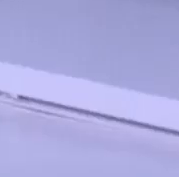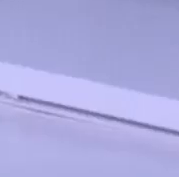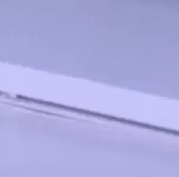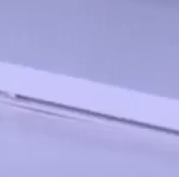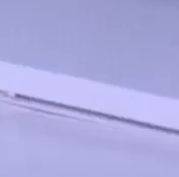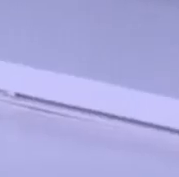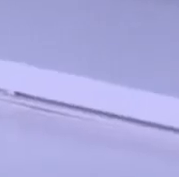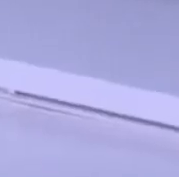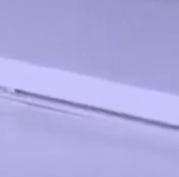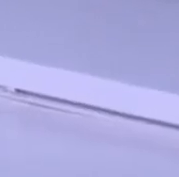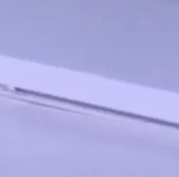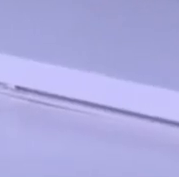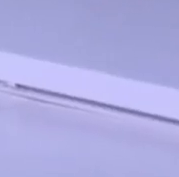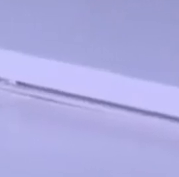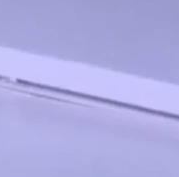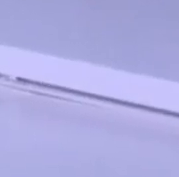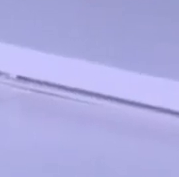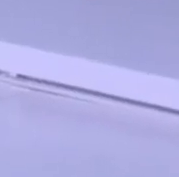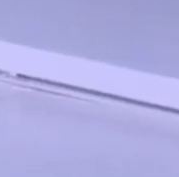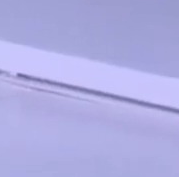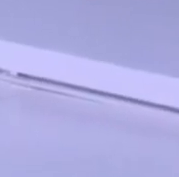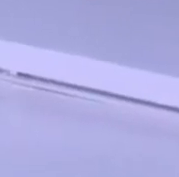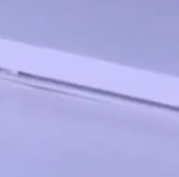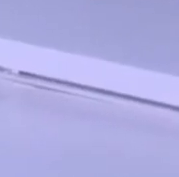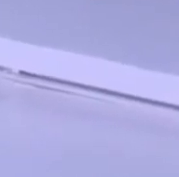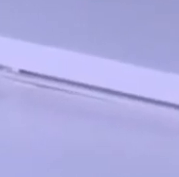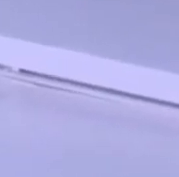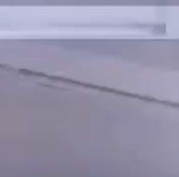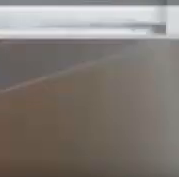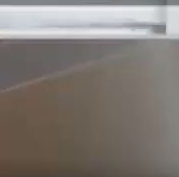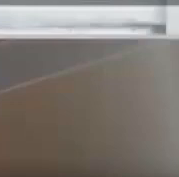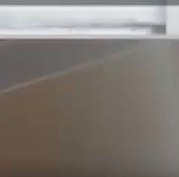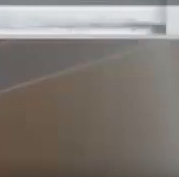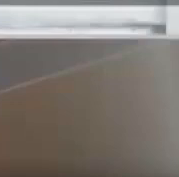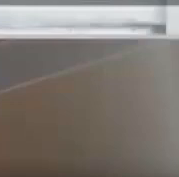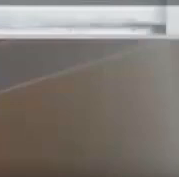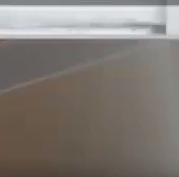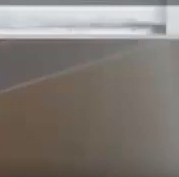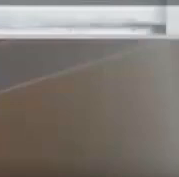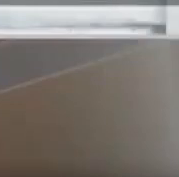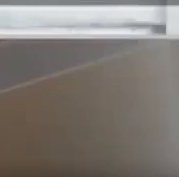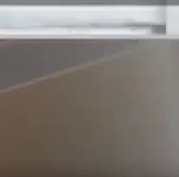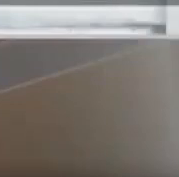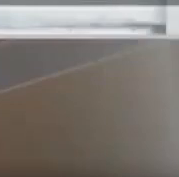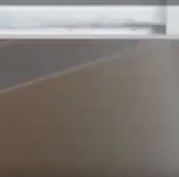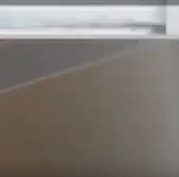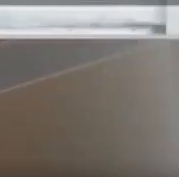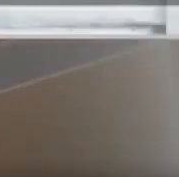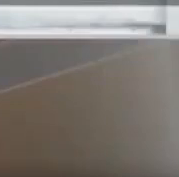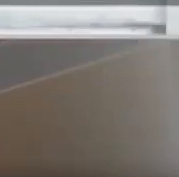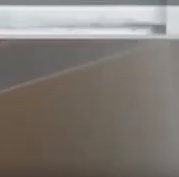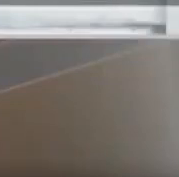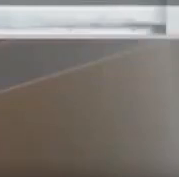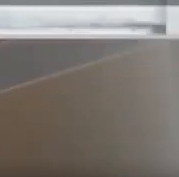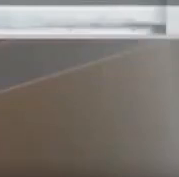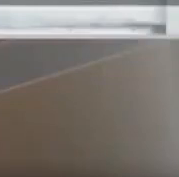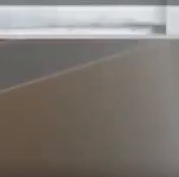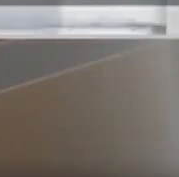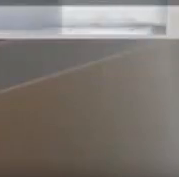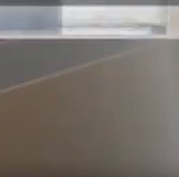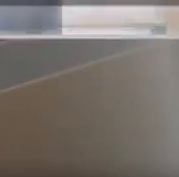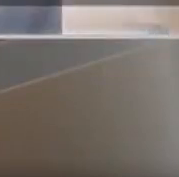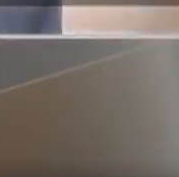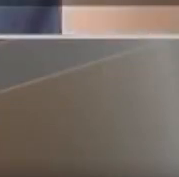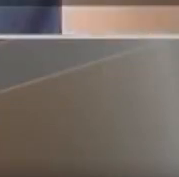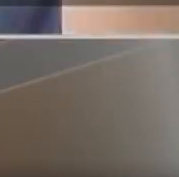Sir Jasper Castro. Si Sir Jasper Castro po ay tricycle driver from Angeles, Pampanga. 19 years old lang po siya at